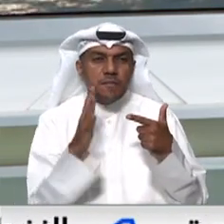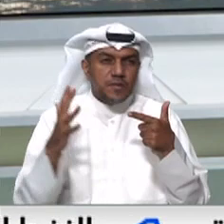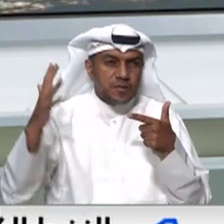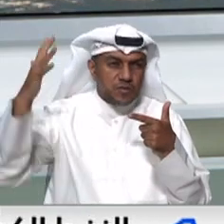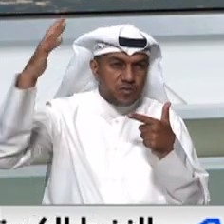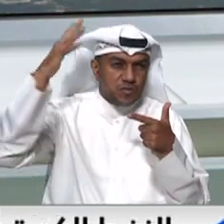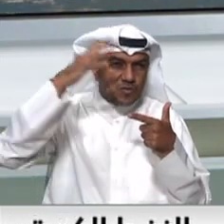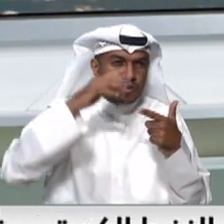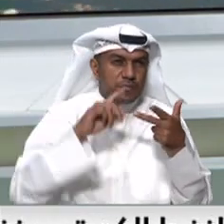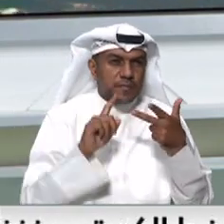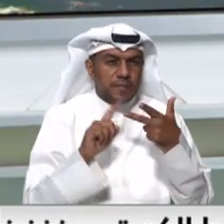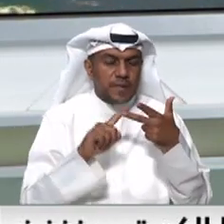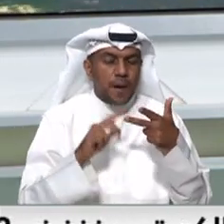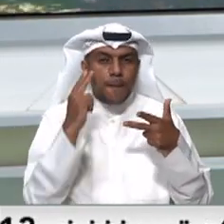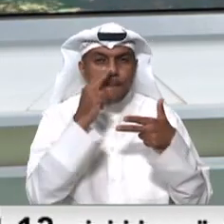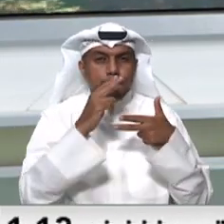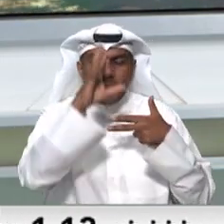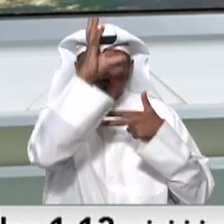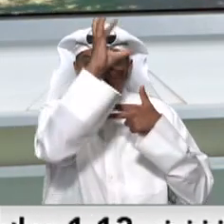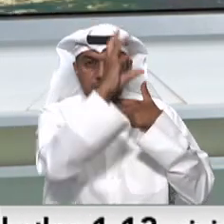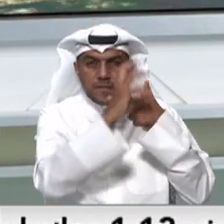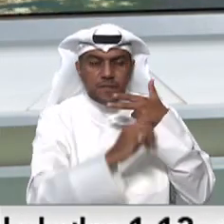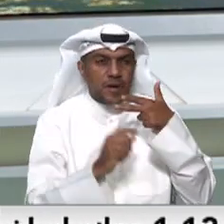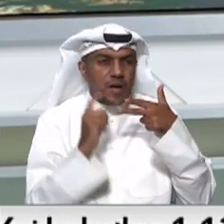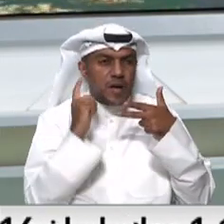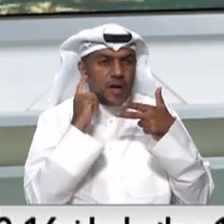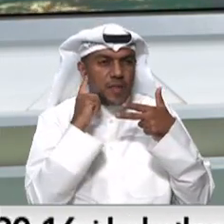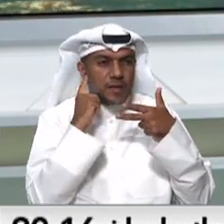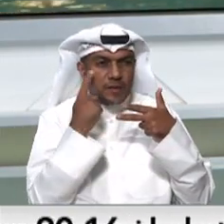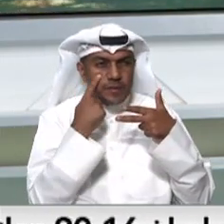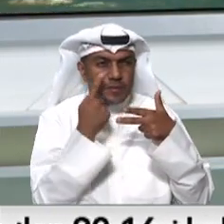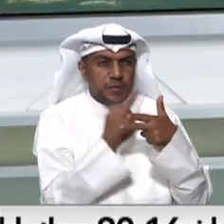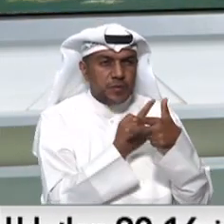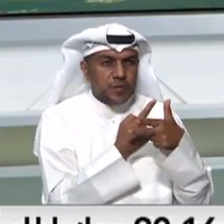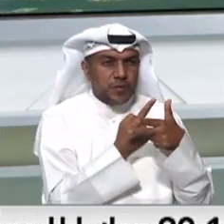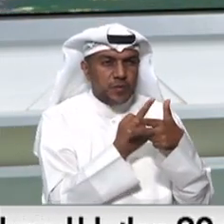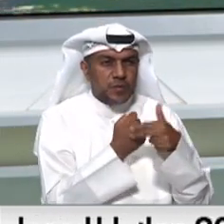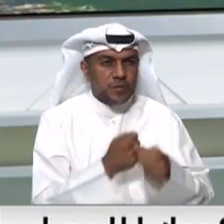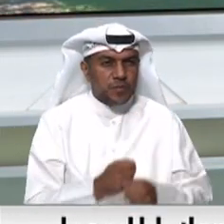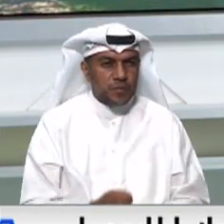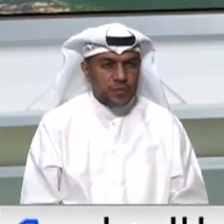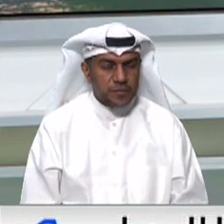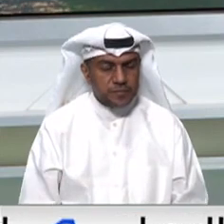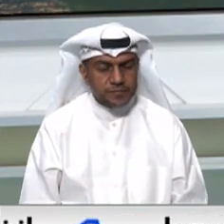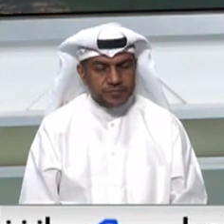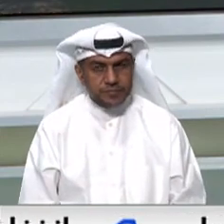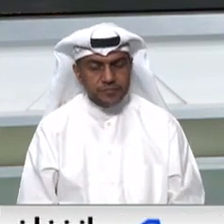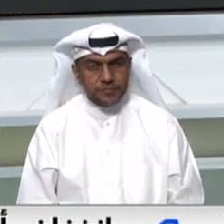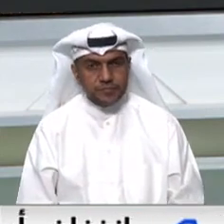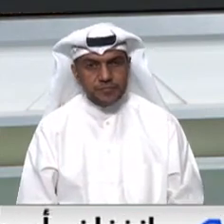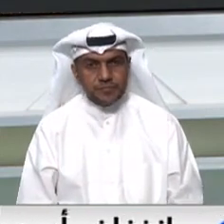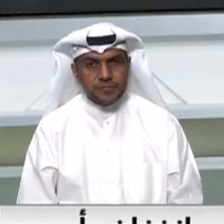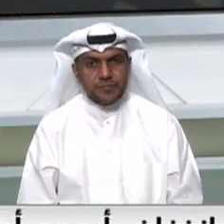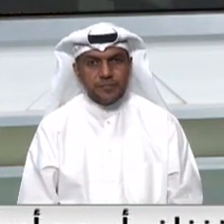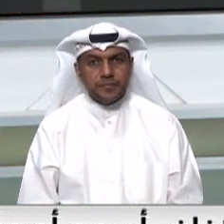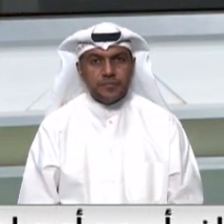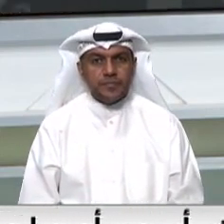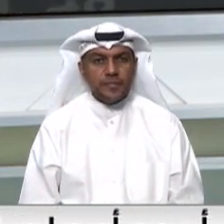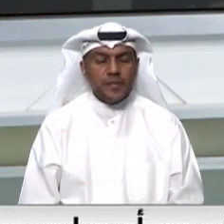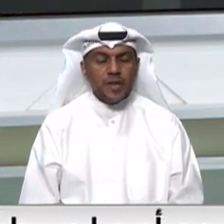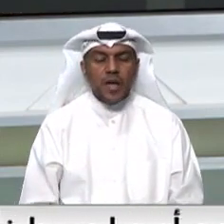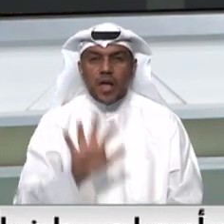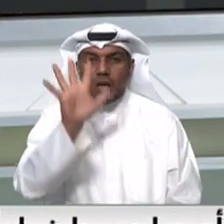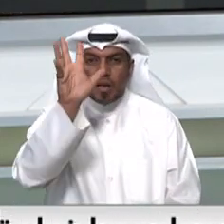الشمس، الساعة 5:15 دقيقة موعد أذان المغرب، الساعة 6:31 دقيقة. بالنسبة للطقس